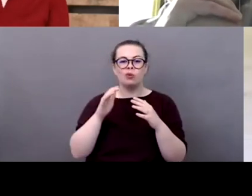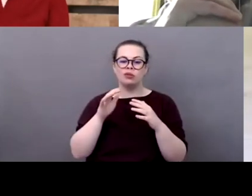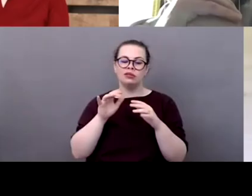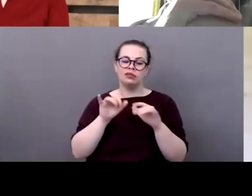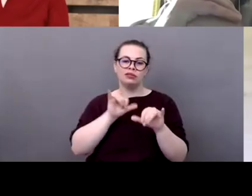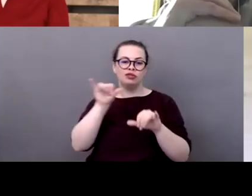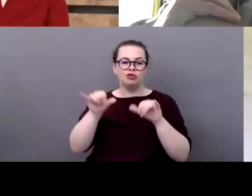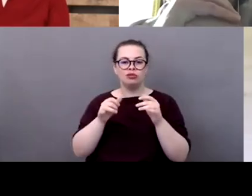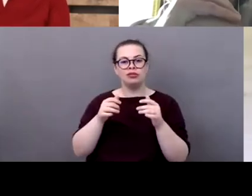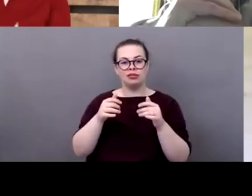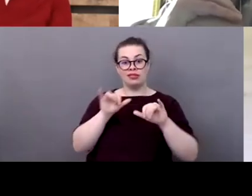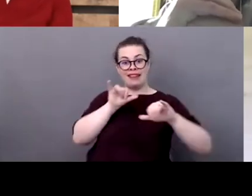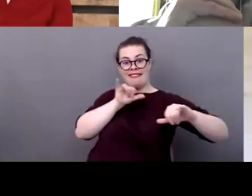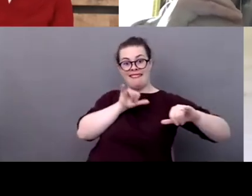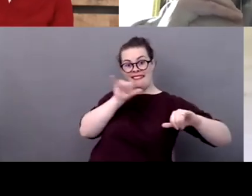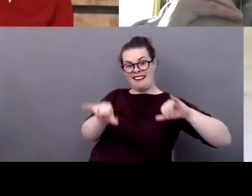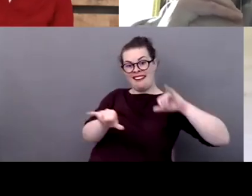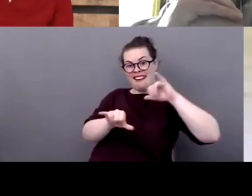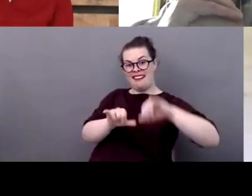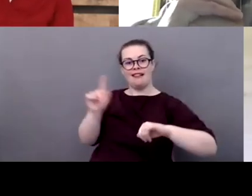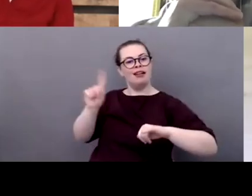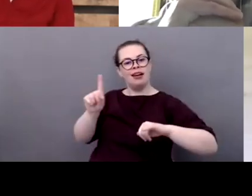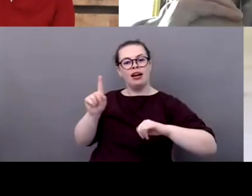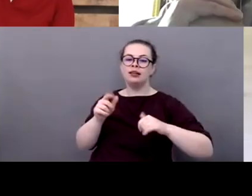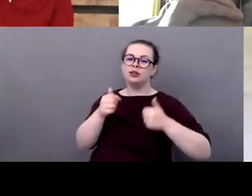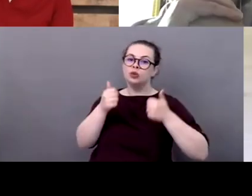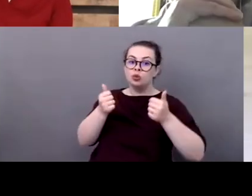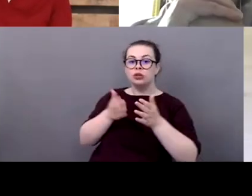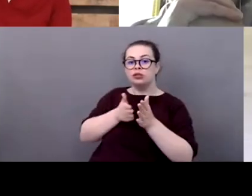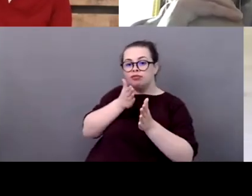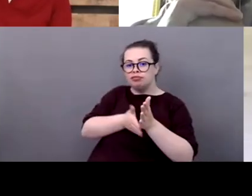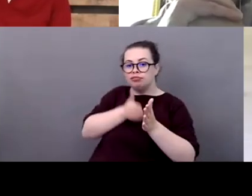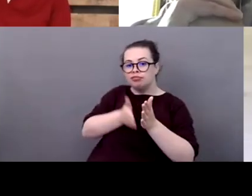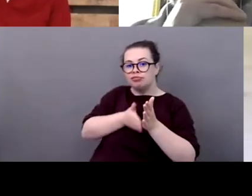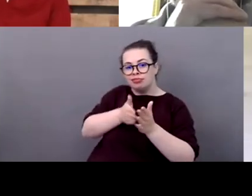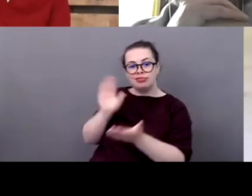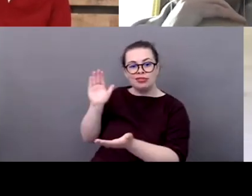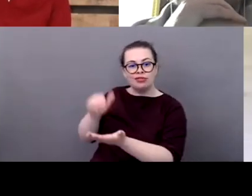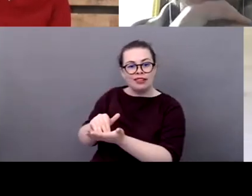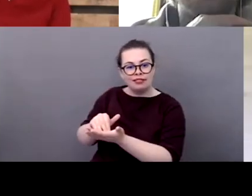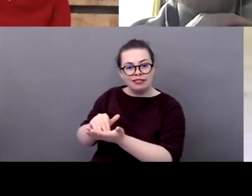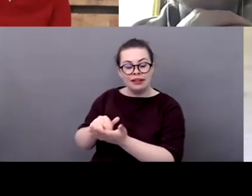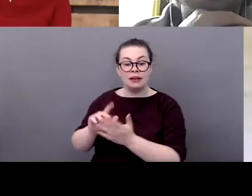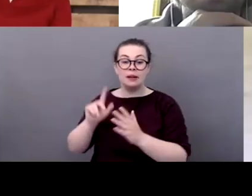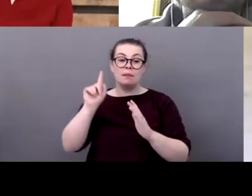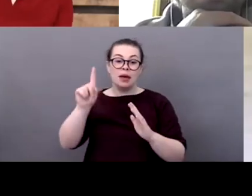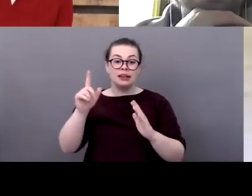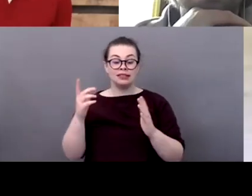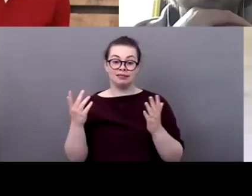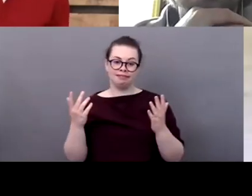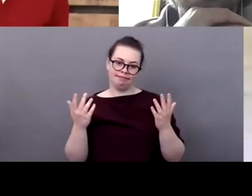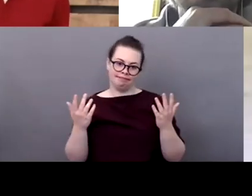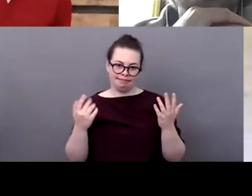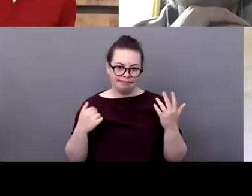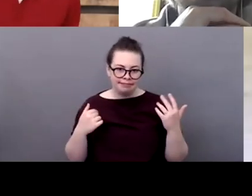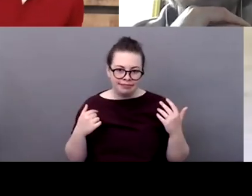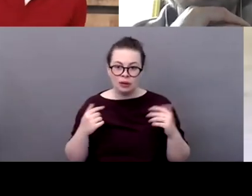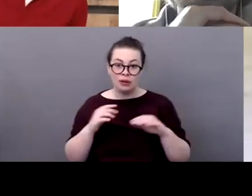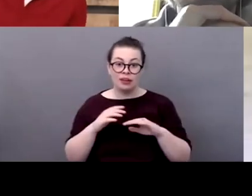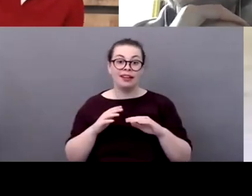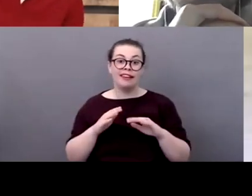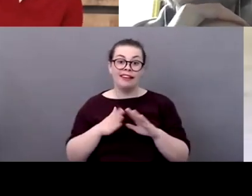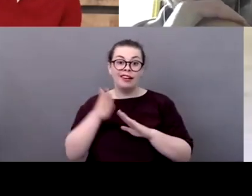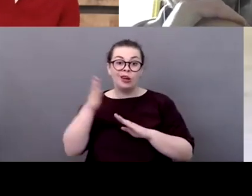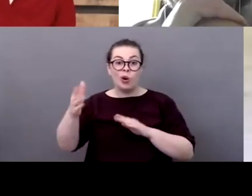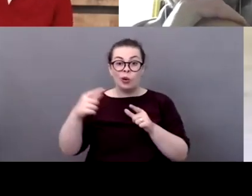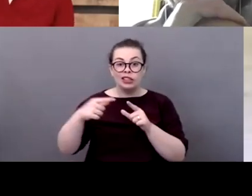Hein. Bon, Tokyo, c'est réglé. Hein. On n'ira pas aux Jeux Olympiques. Il n'y aura pas de spectateurs étrangers. Il y aura moins de... Je dis ça en plaisantant